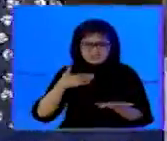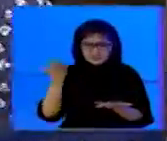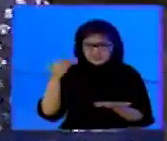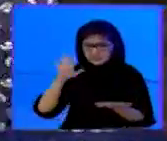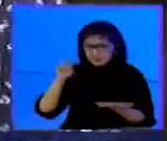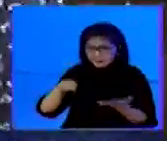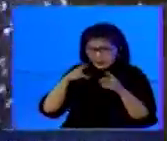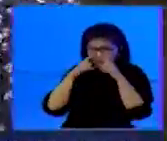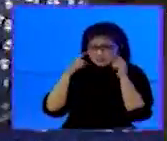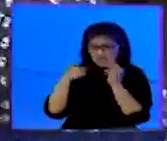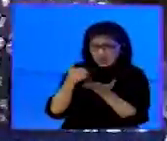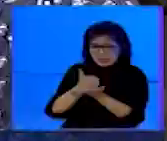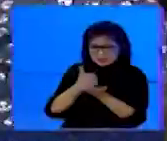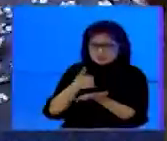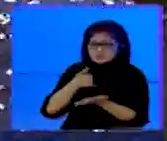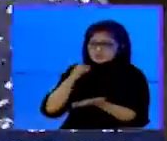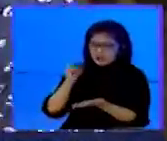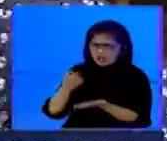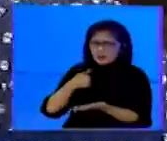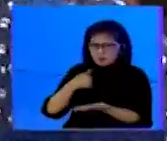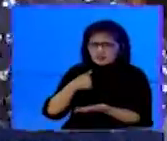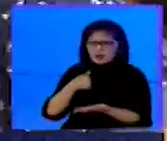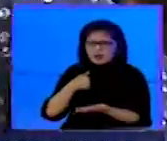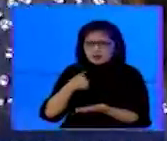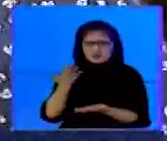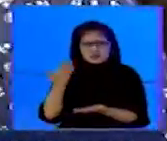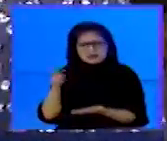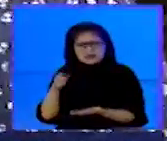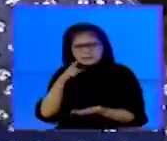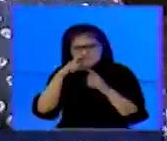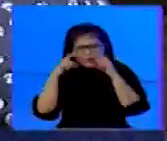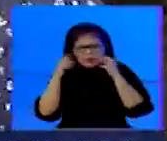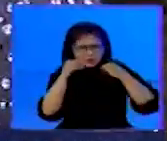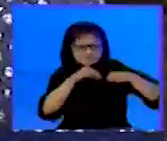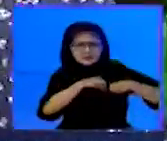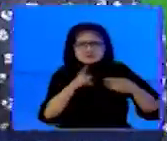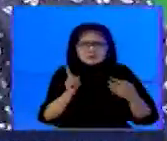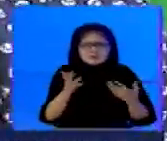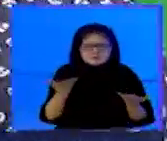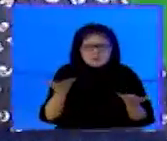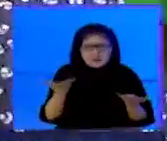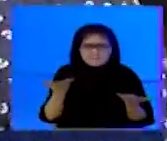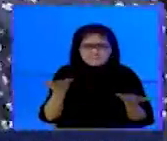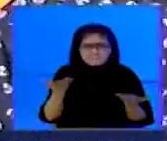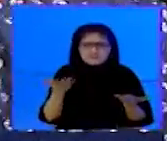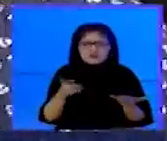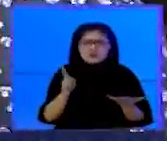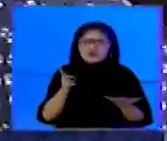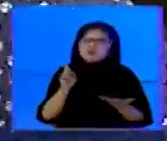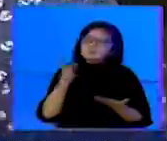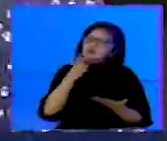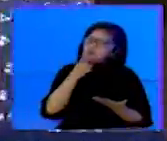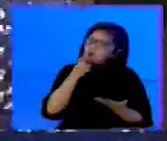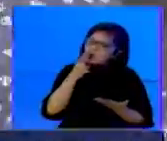saya salah, cuman mengakui, cuman emang tadi saya lepas gara-gara saya itu kan nge-pep kan, jadinya saya dilepas bentar,